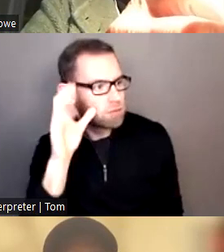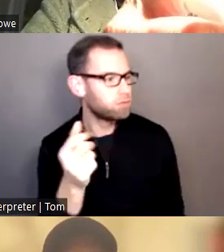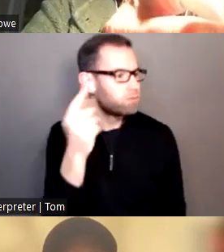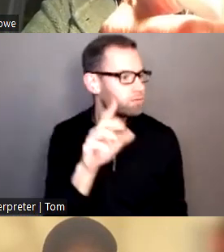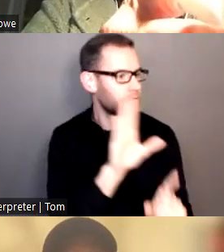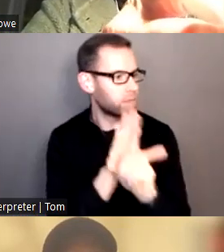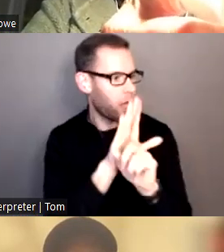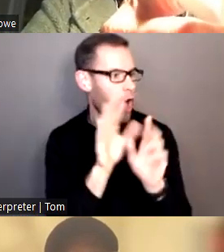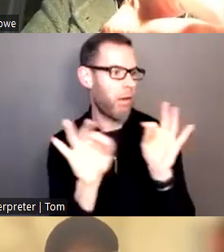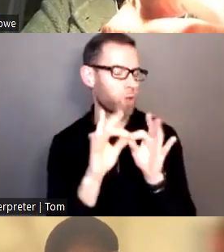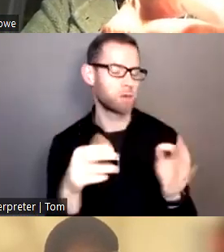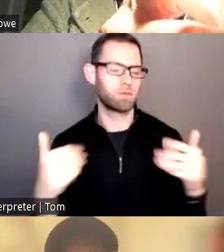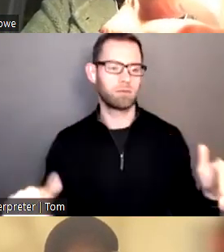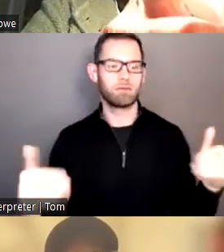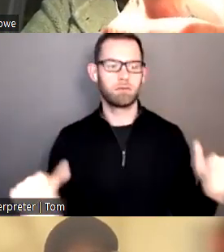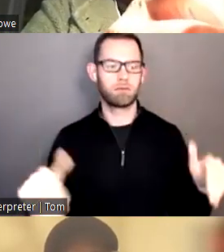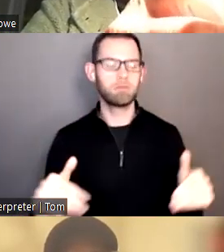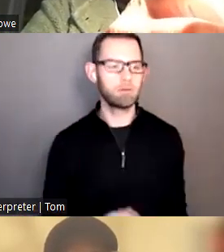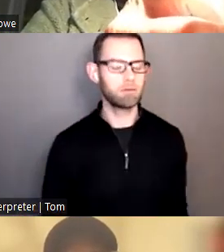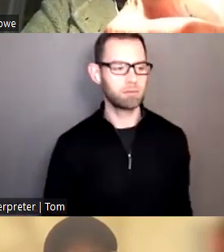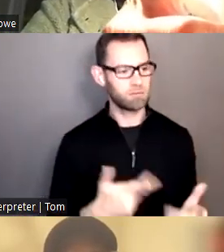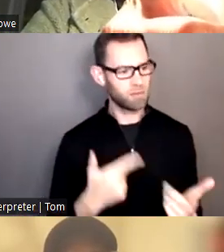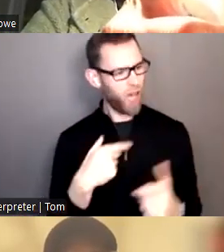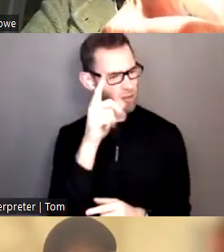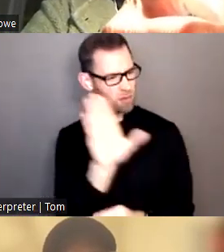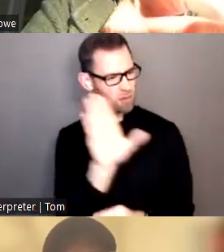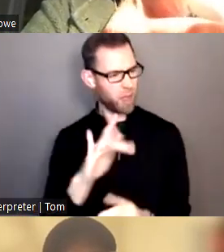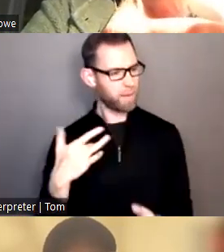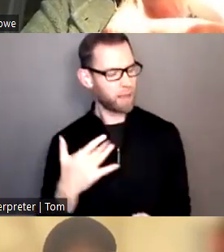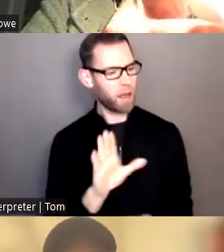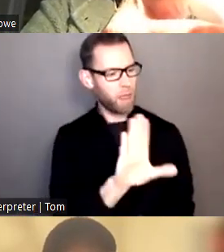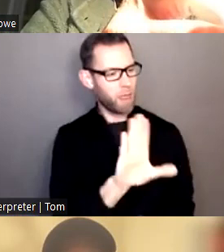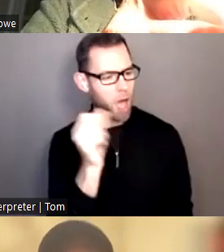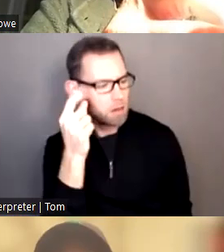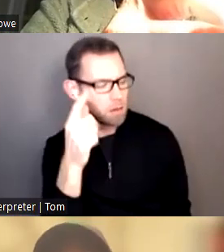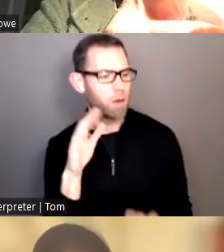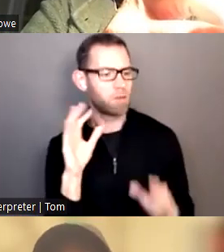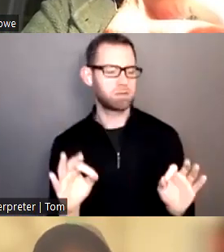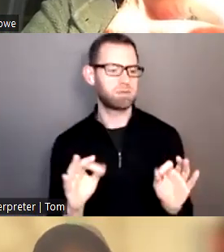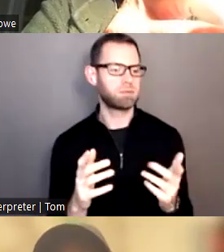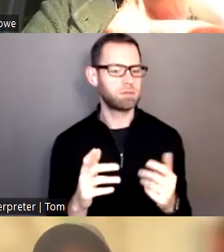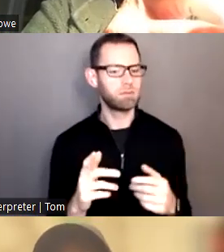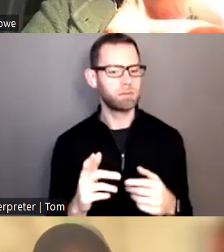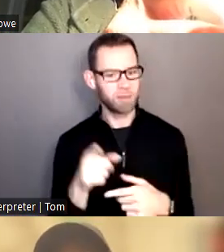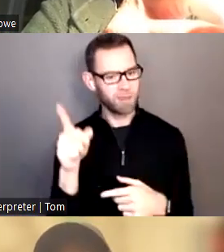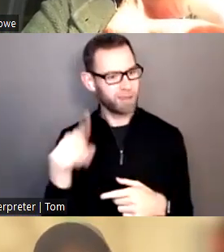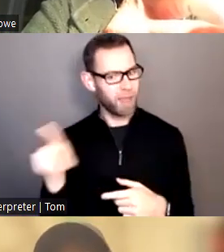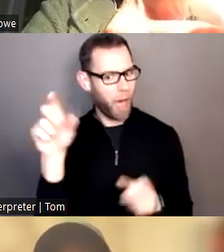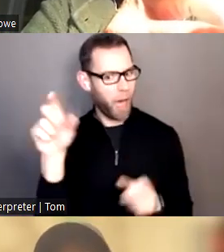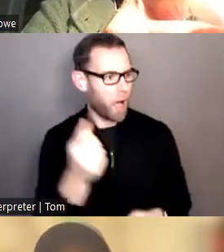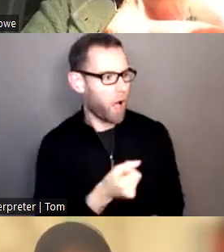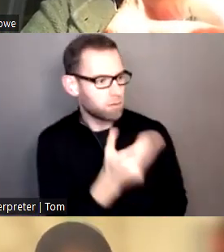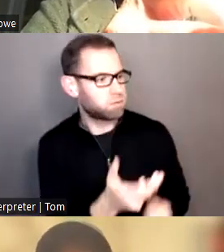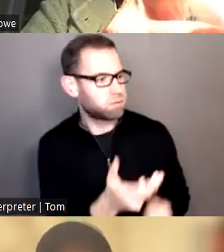et puis capable de comprendre dans la langue par ailleurs et puis capable de comprendre les sentiments, qui est capable